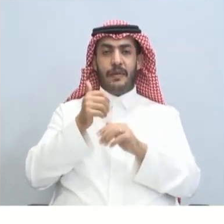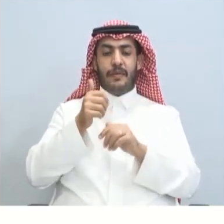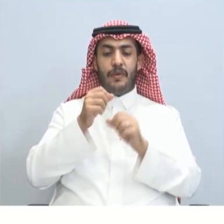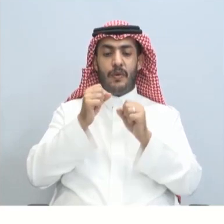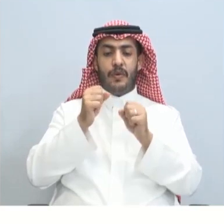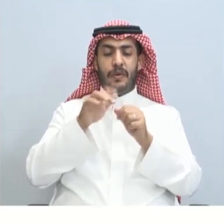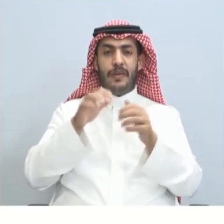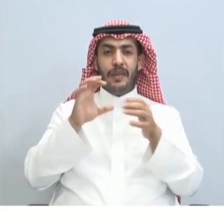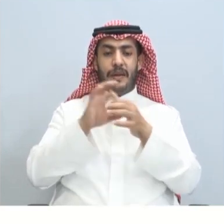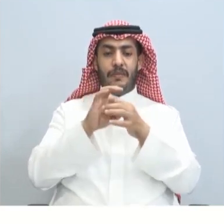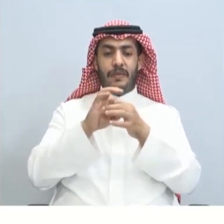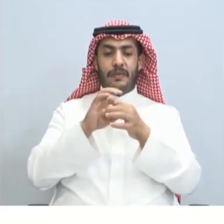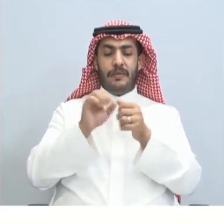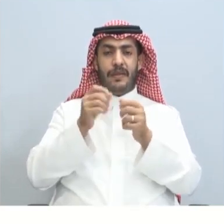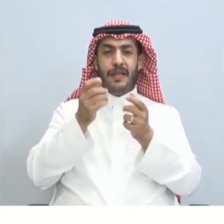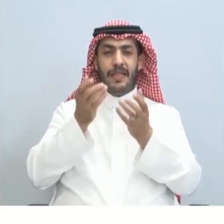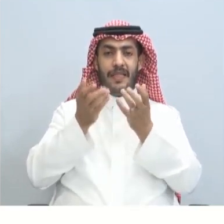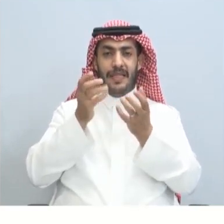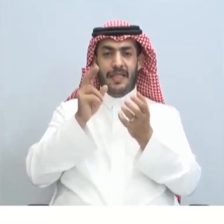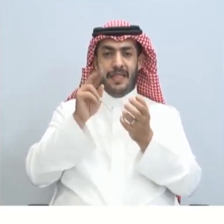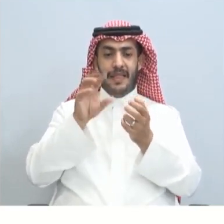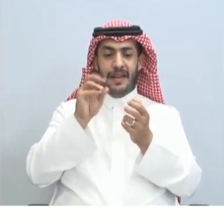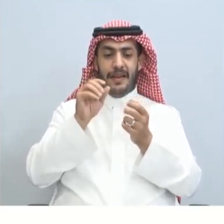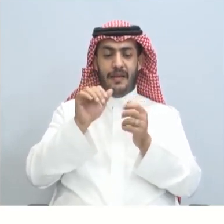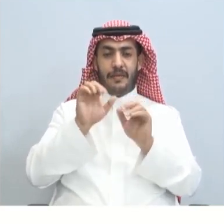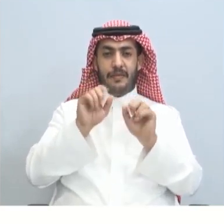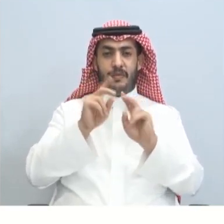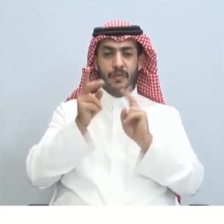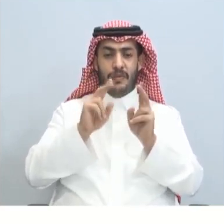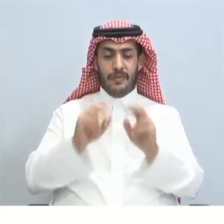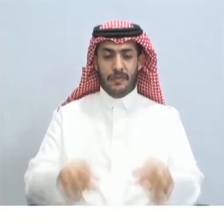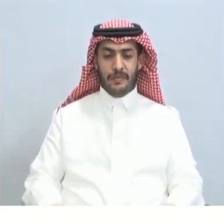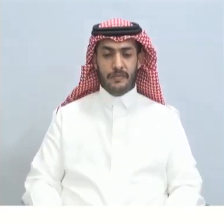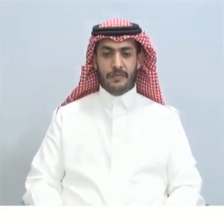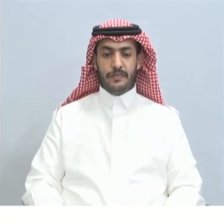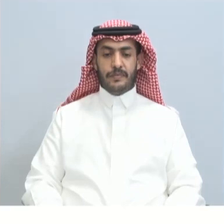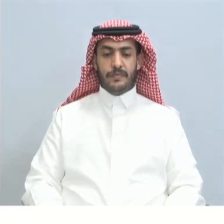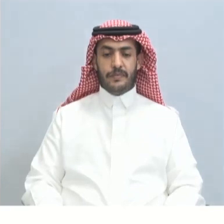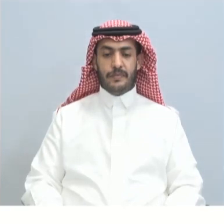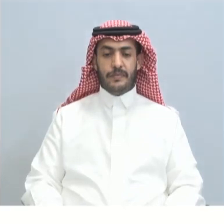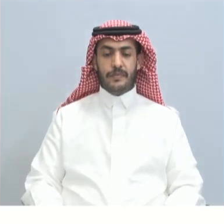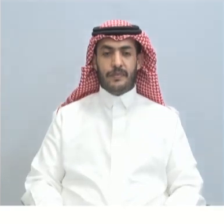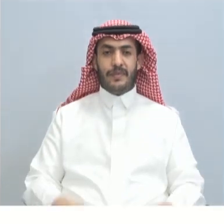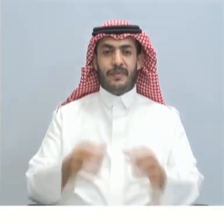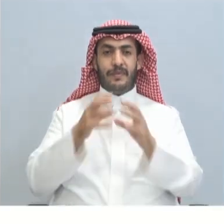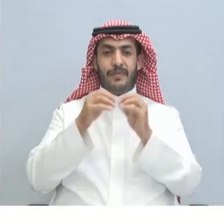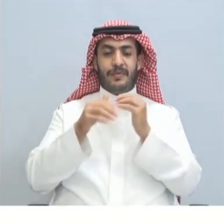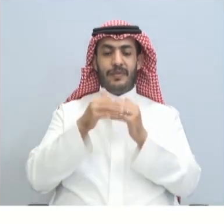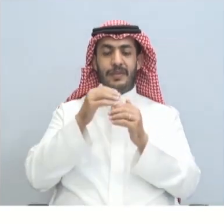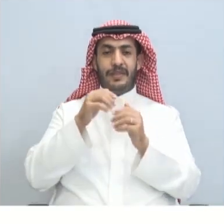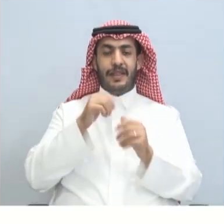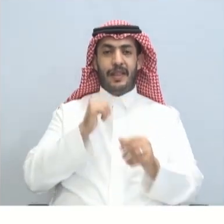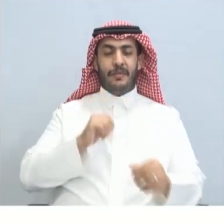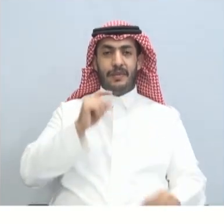القوه التي تربط ما بين ذرتين احداهما بالاخرى في المفردات الجديده